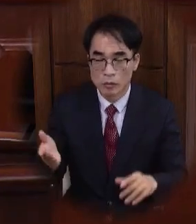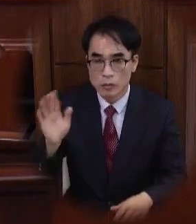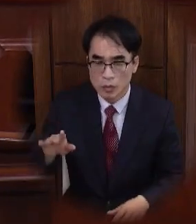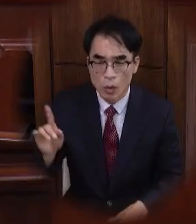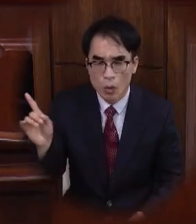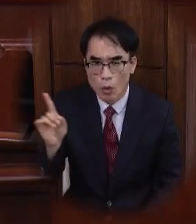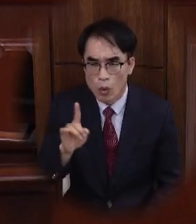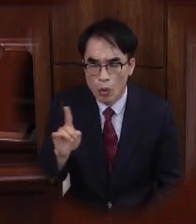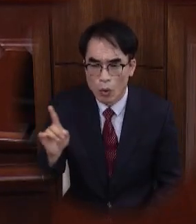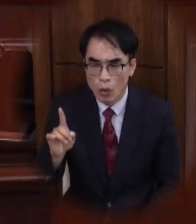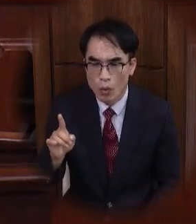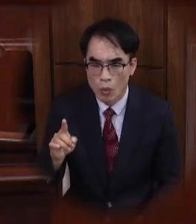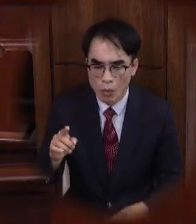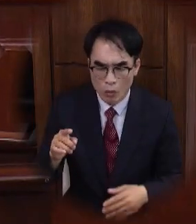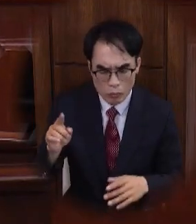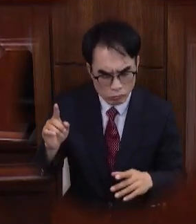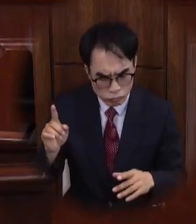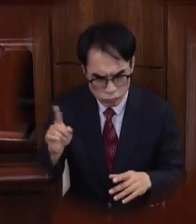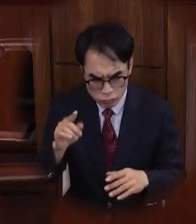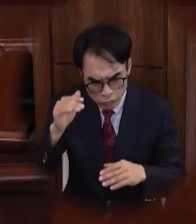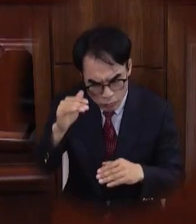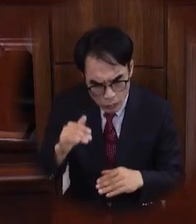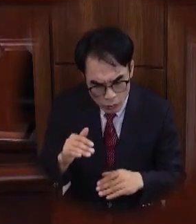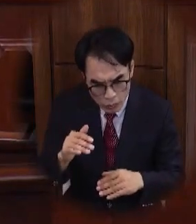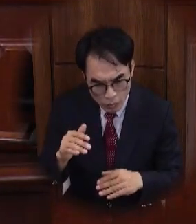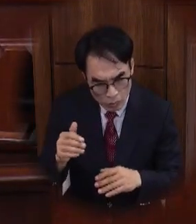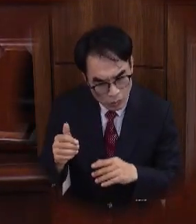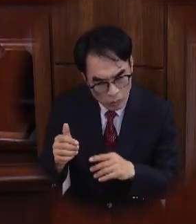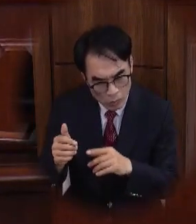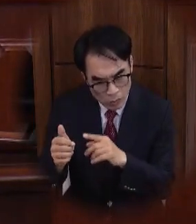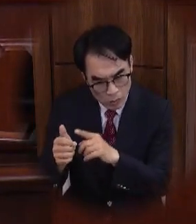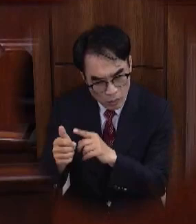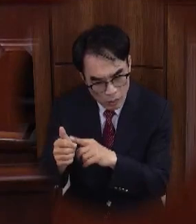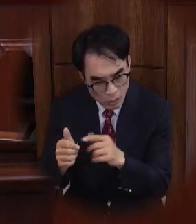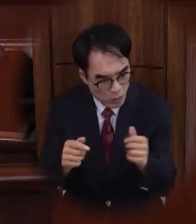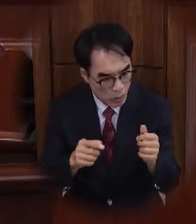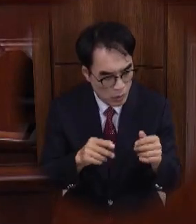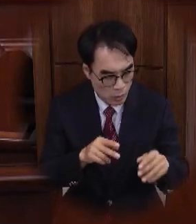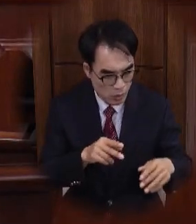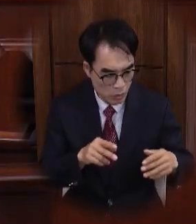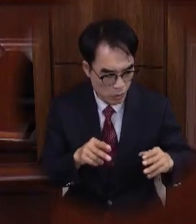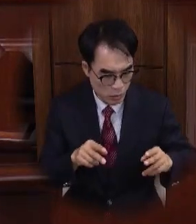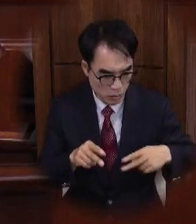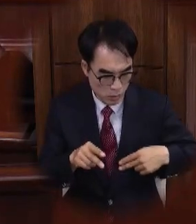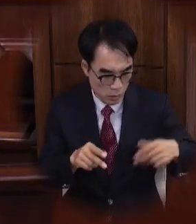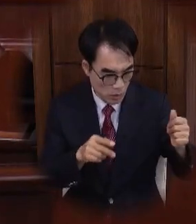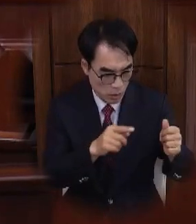어떤 내용으로 그분이 정배의 의장님께 탈당을